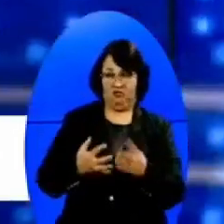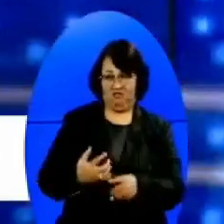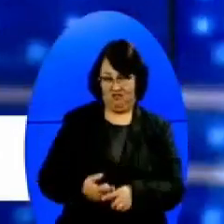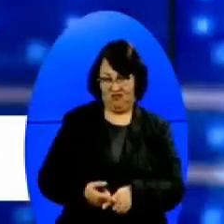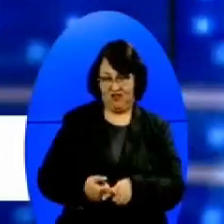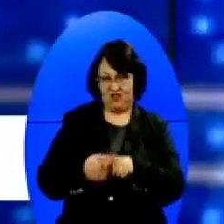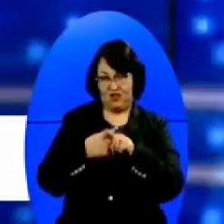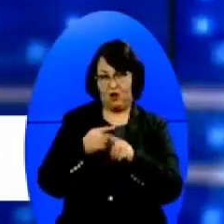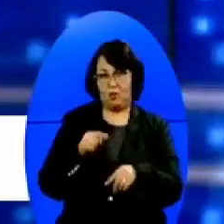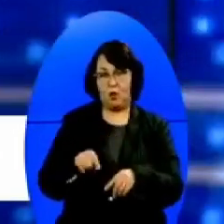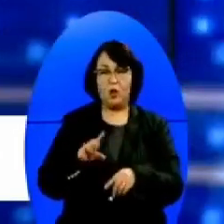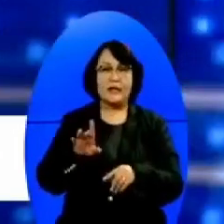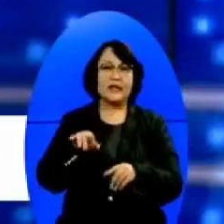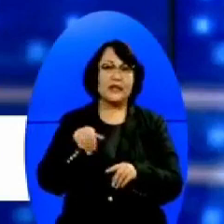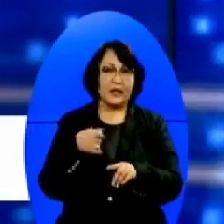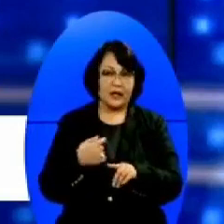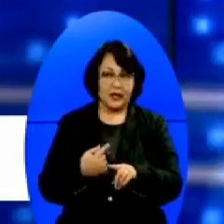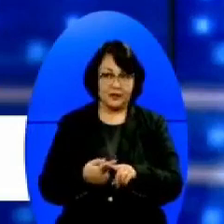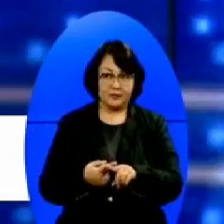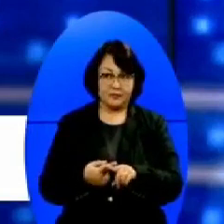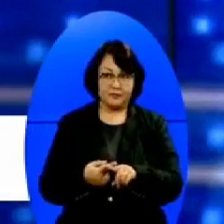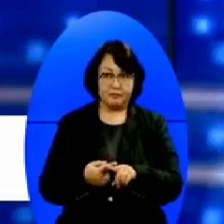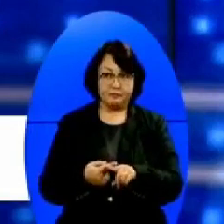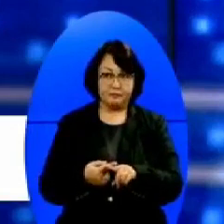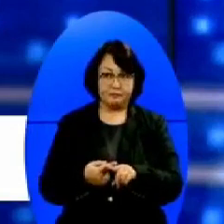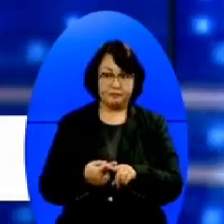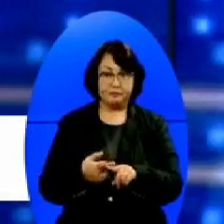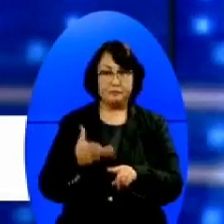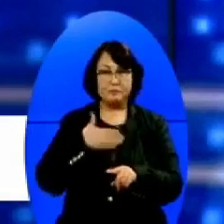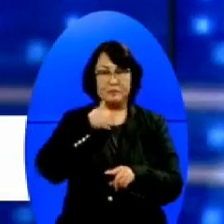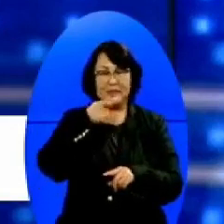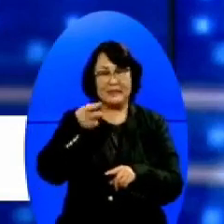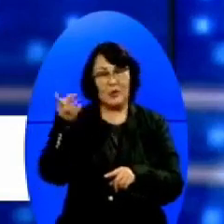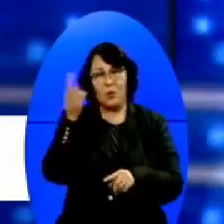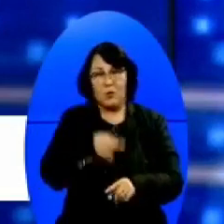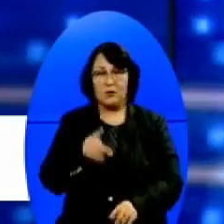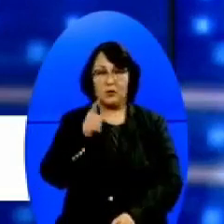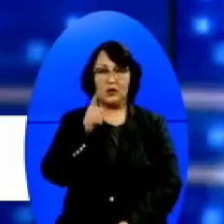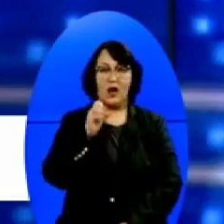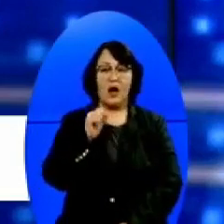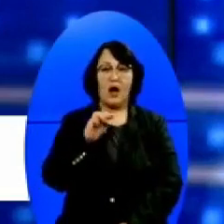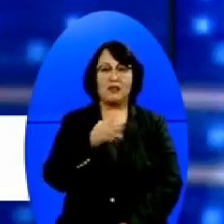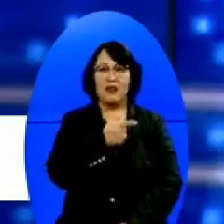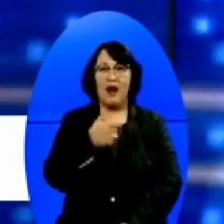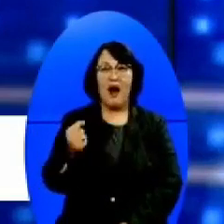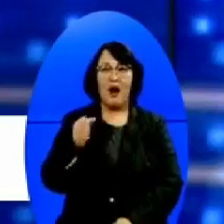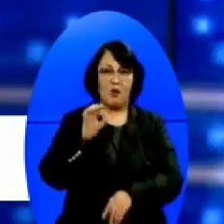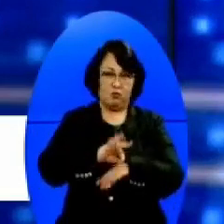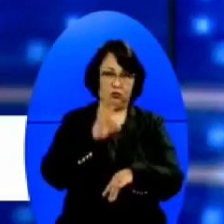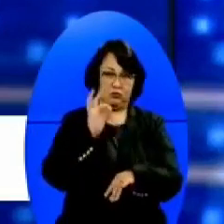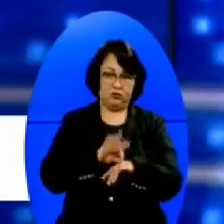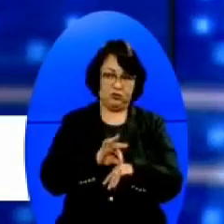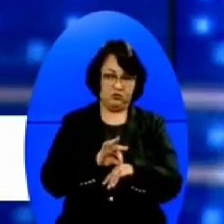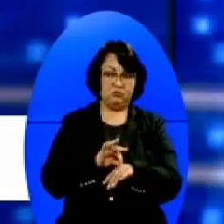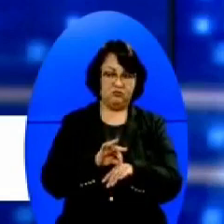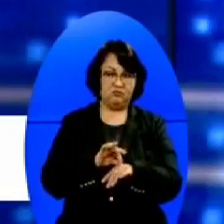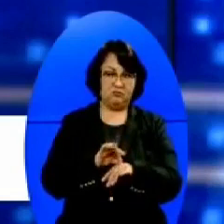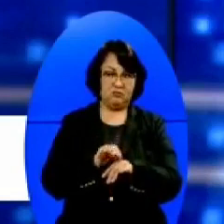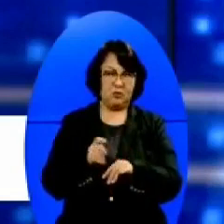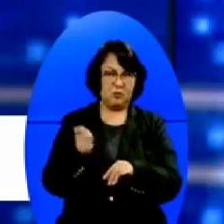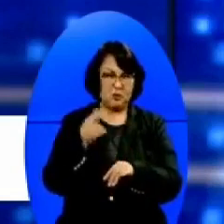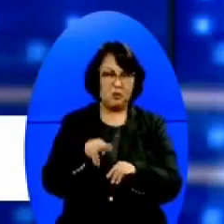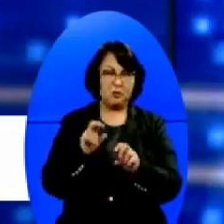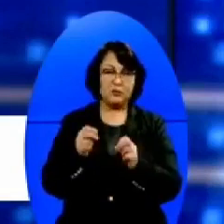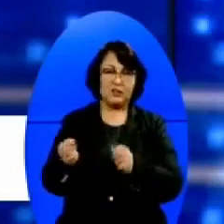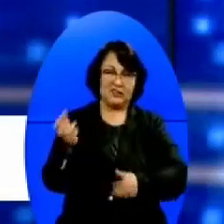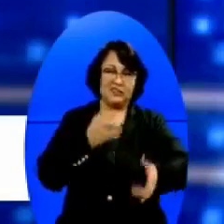тэрнээс ч гадна ер нь бол одоо энэ одоо нэлээд хүндэрсэн одоо хатгаанууд орж ирэхин тохиолдлууд бол бас сүүлийн 7 өдөрт нэмэгдсэн байна. Тэгэхээр ер